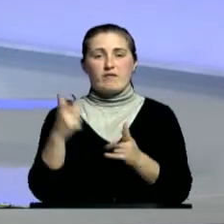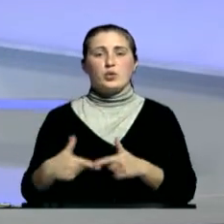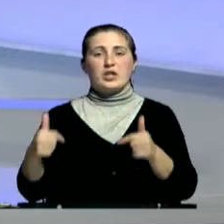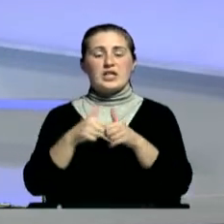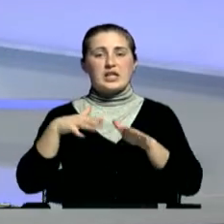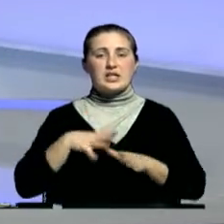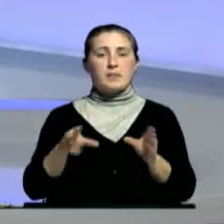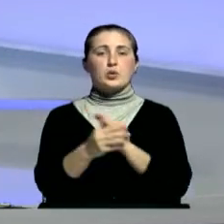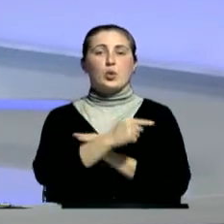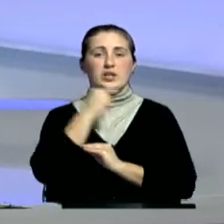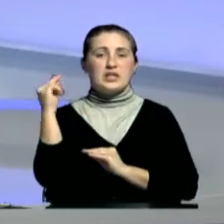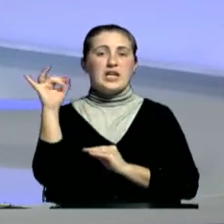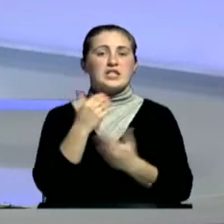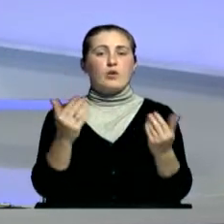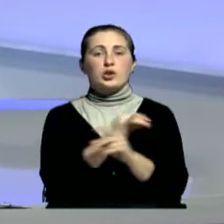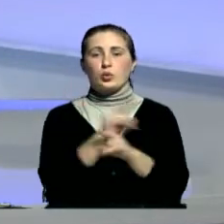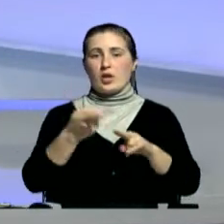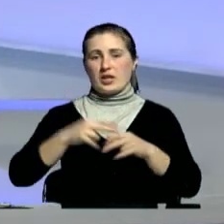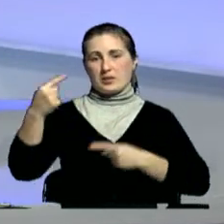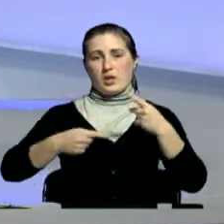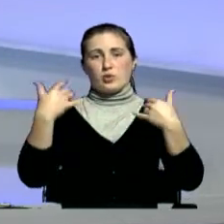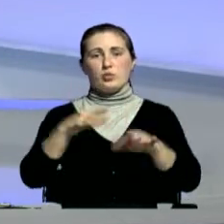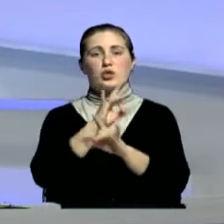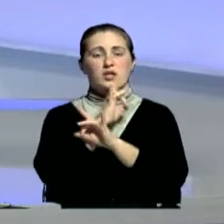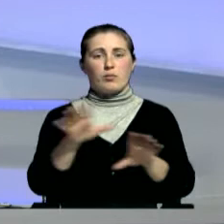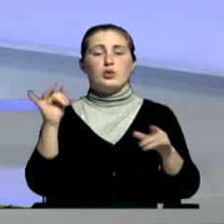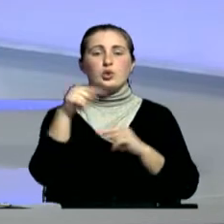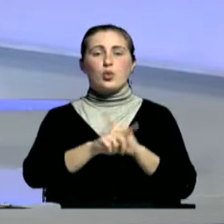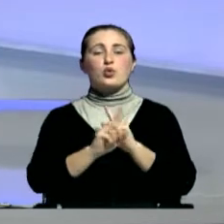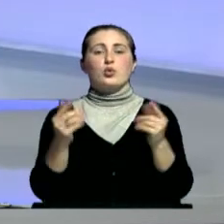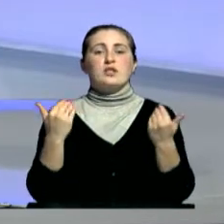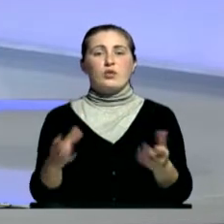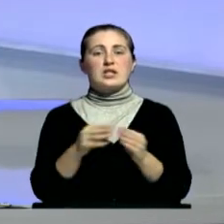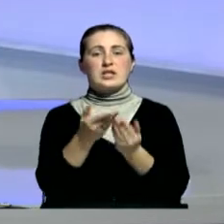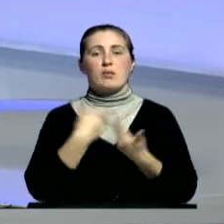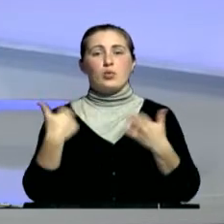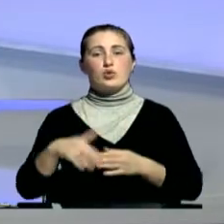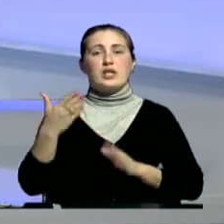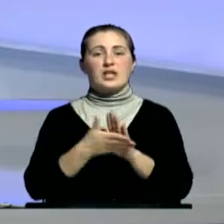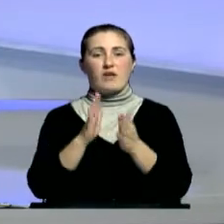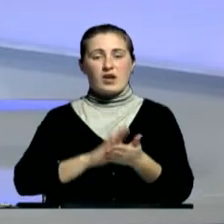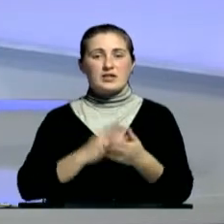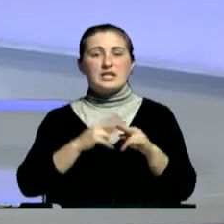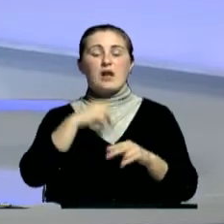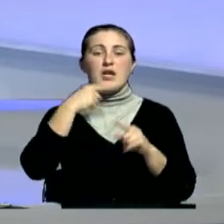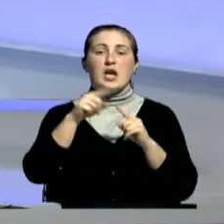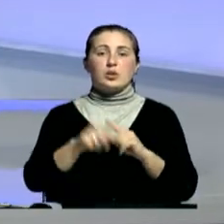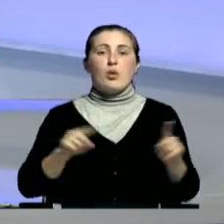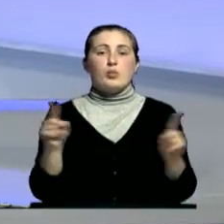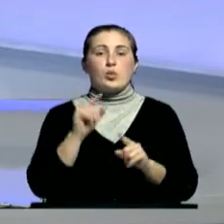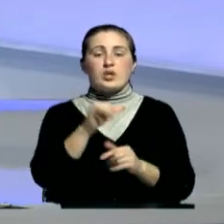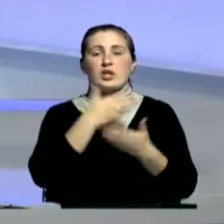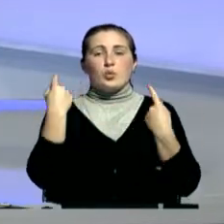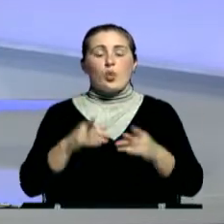воссоединение Крыма с Россией. И сегодня никто это оспаривать уже не будет. И то, что сегодня с нами уже договариваются, это говорит о том, что у них нет